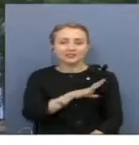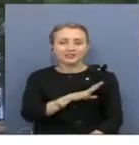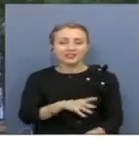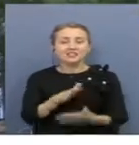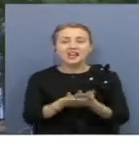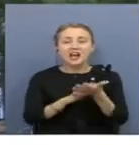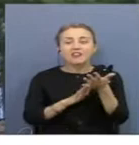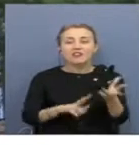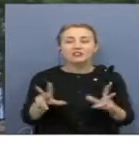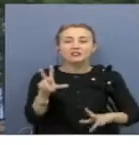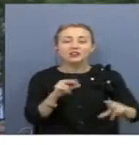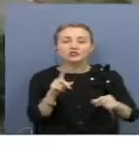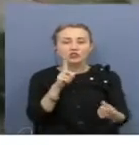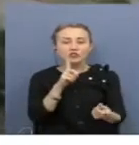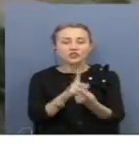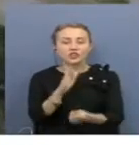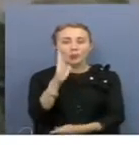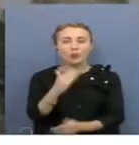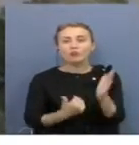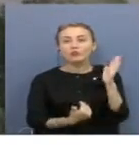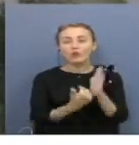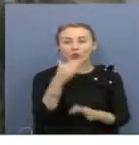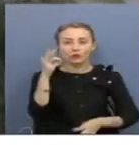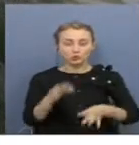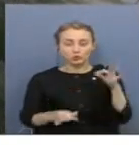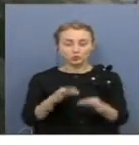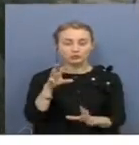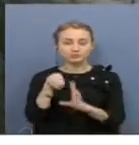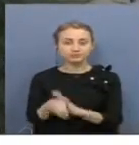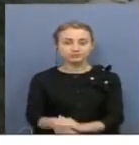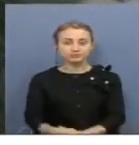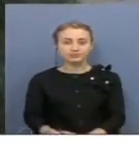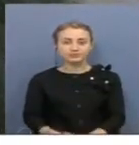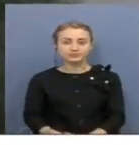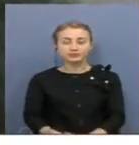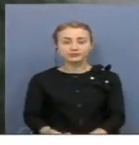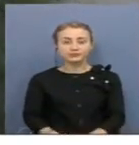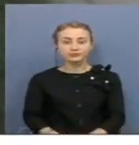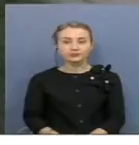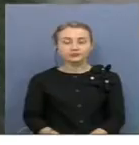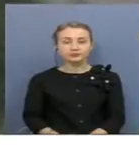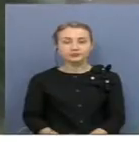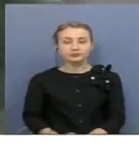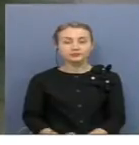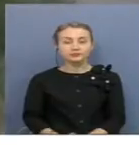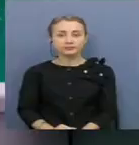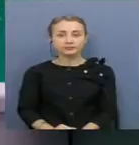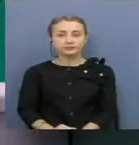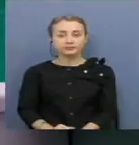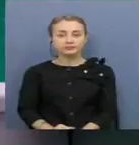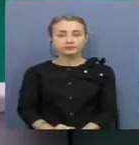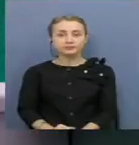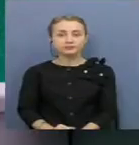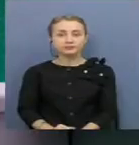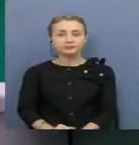сотта өтеді деп үміттенуде. Айжан Ақтаева, Сәния Көпжасарова, Ермек Махметов, Абай Төлеген, Көкше ақпарат.